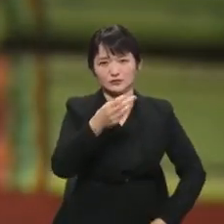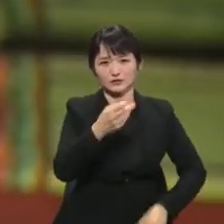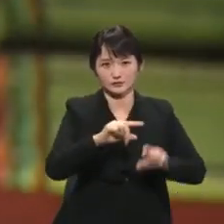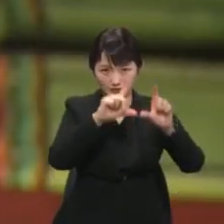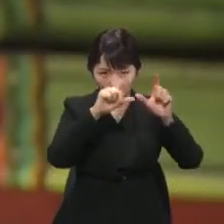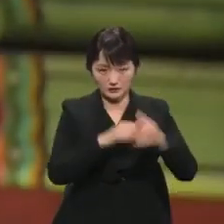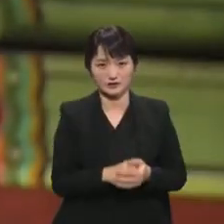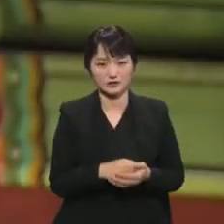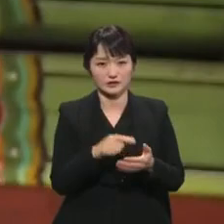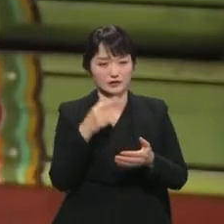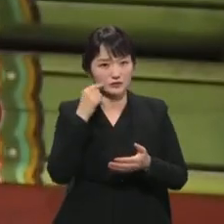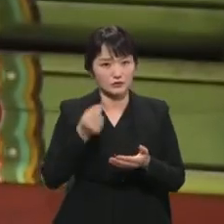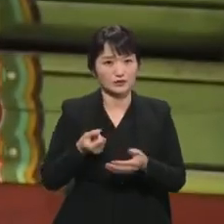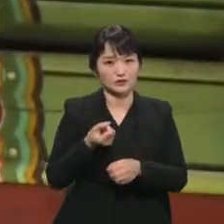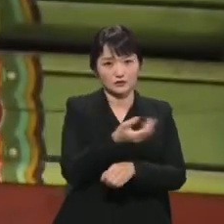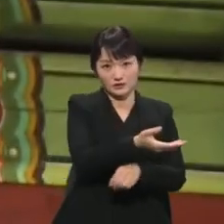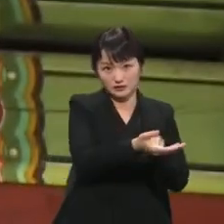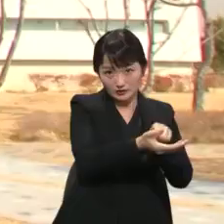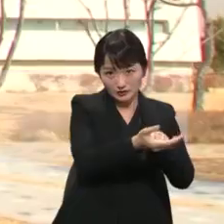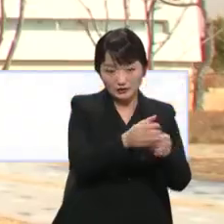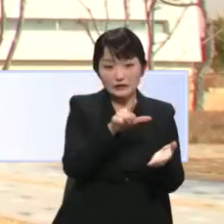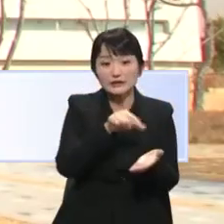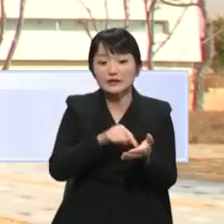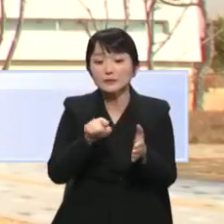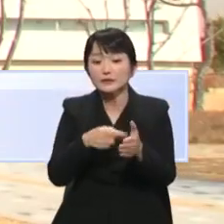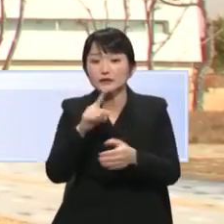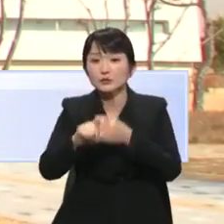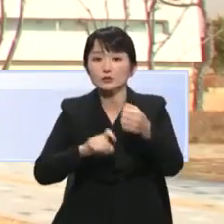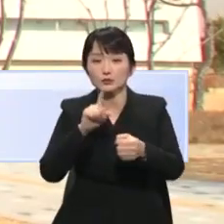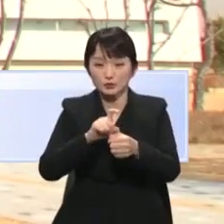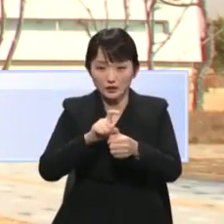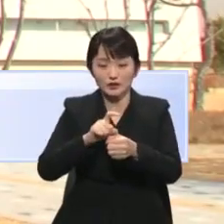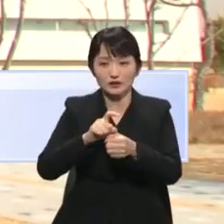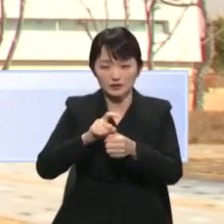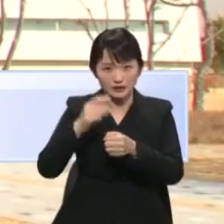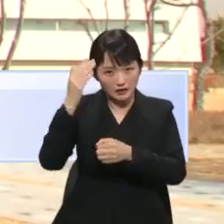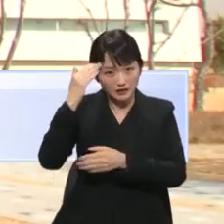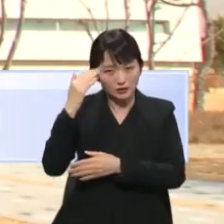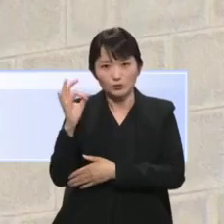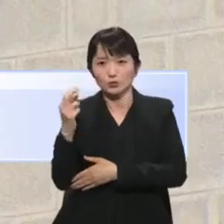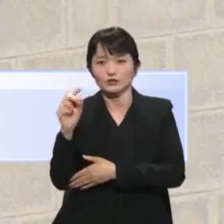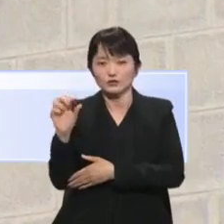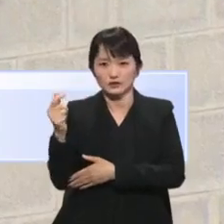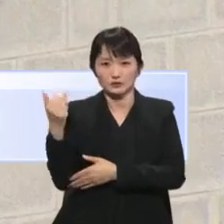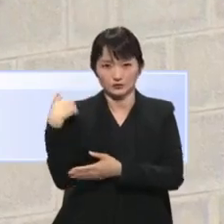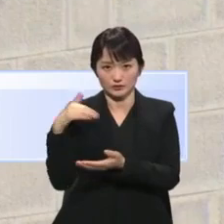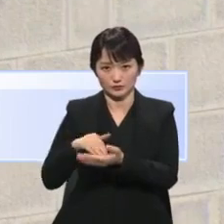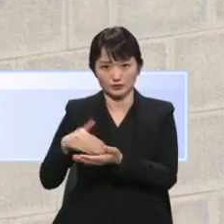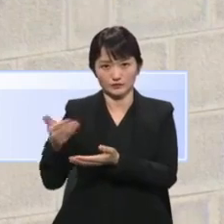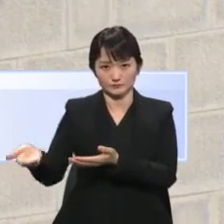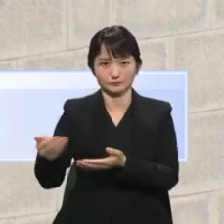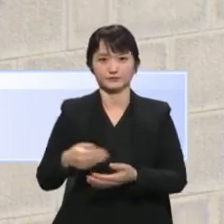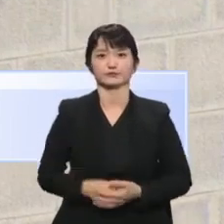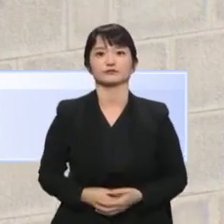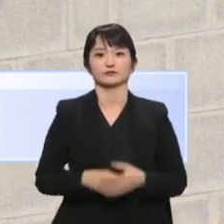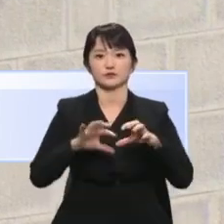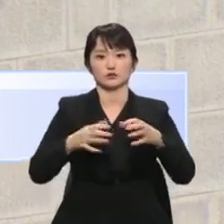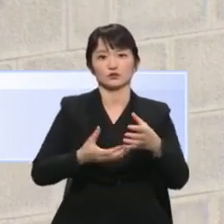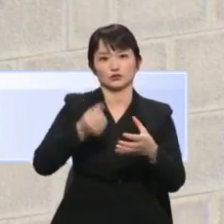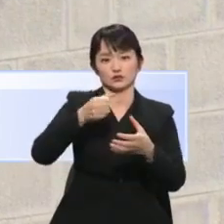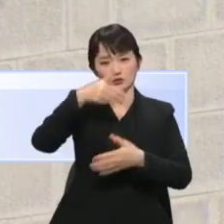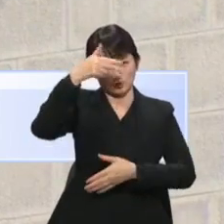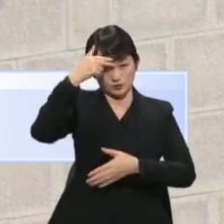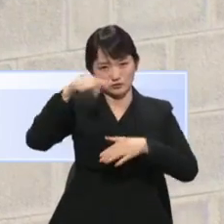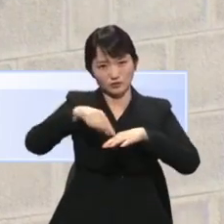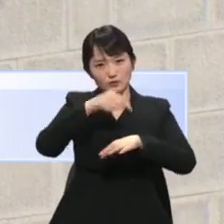만에 강원 오대산 사고로 돌아옵니다. 국립조선왕조실록 박물관이 오는 12일 정식 개관하는